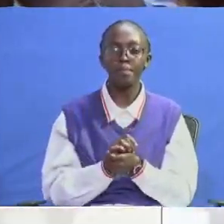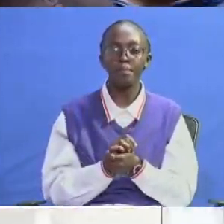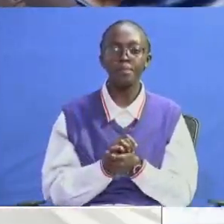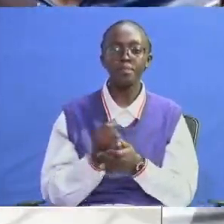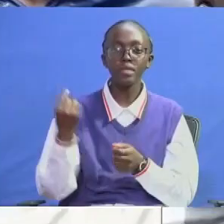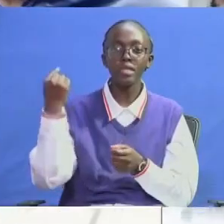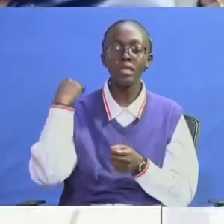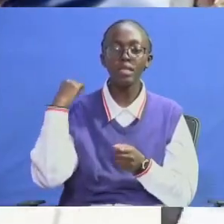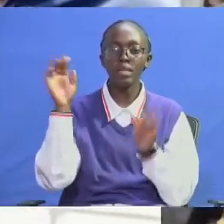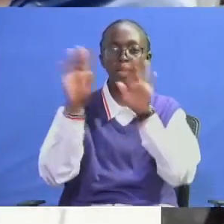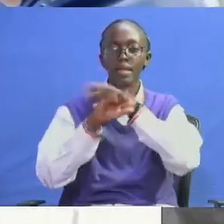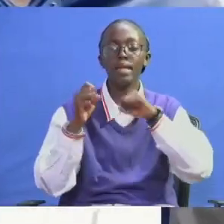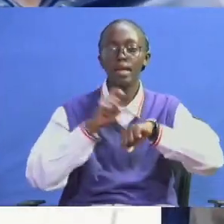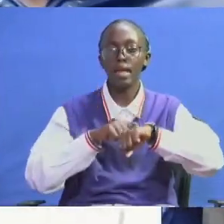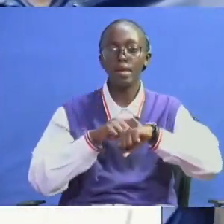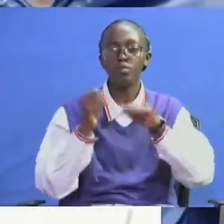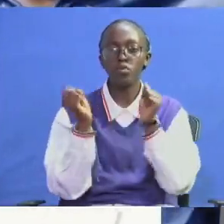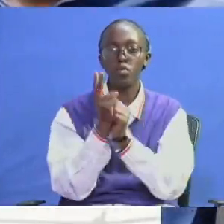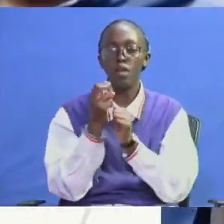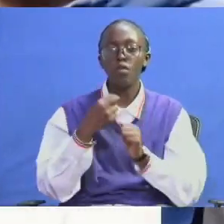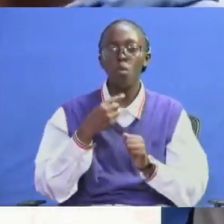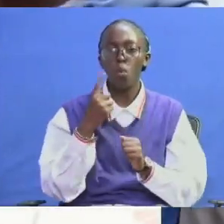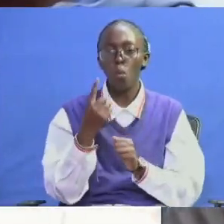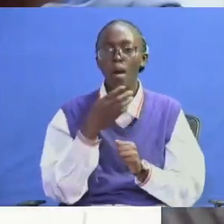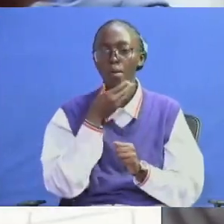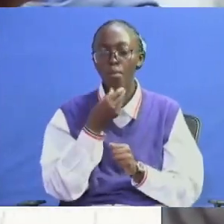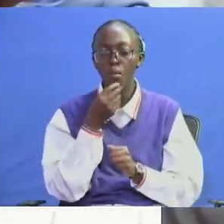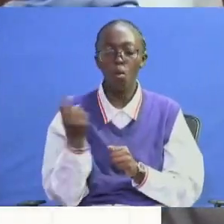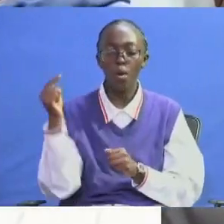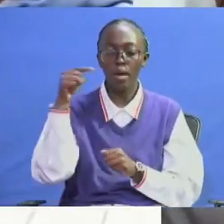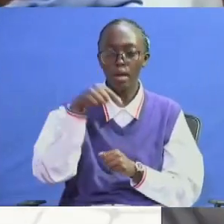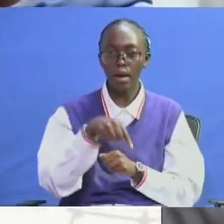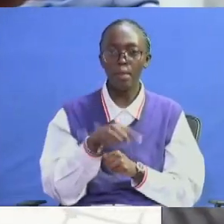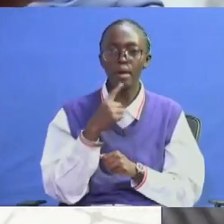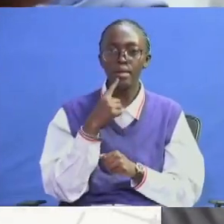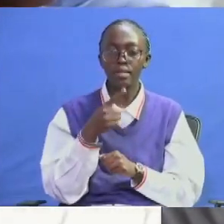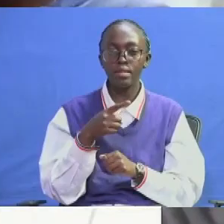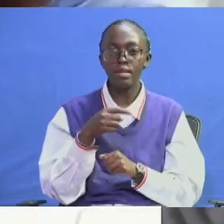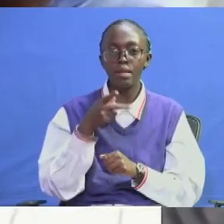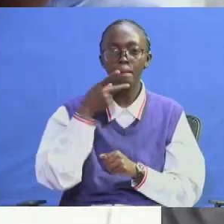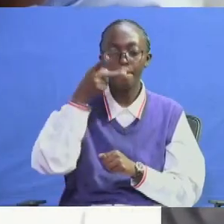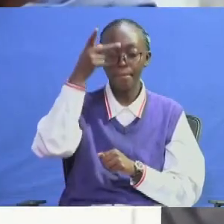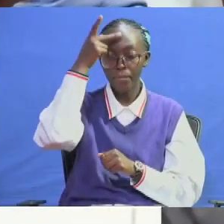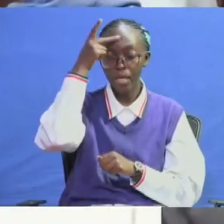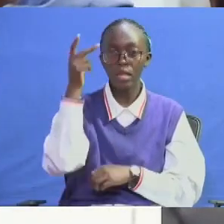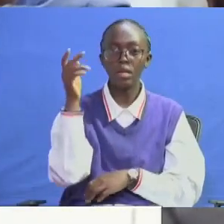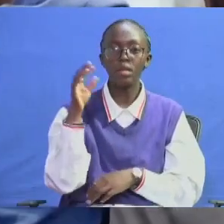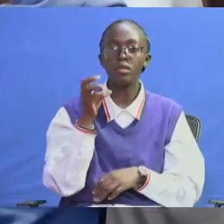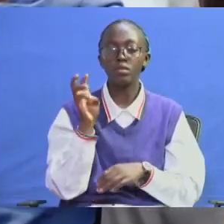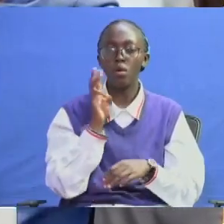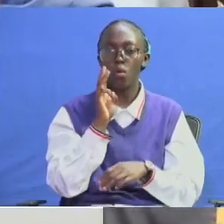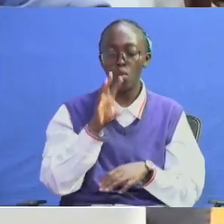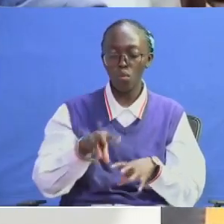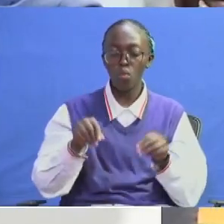Jana usiku kama saa sita, nilikuto na kijana moja wa familia, akaniambia wazazi wake wameagukiwa na mchanga